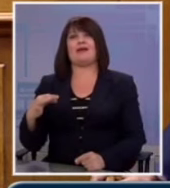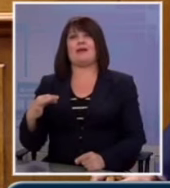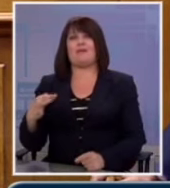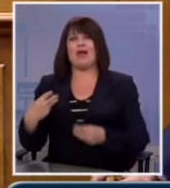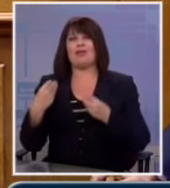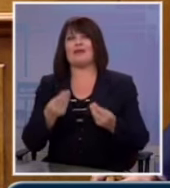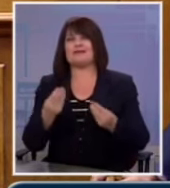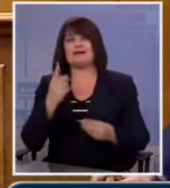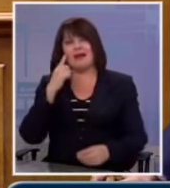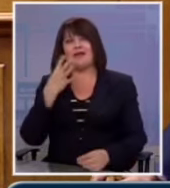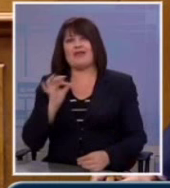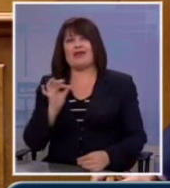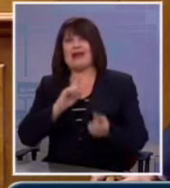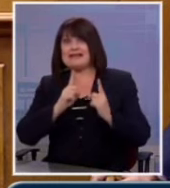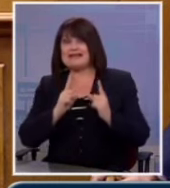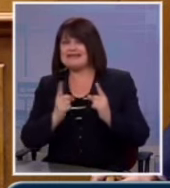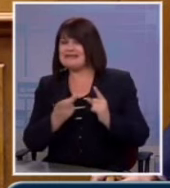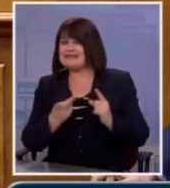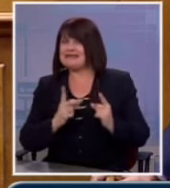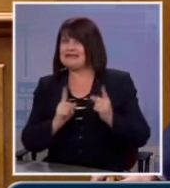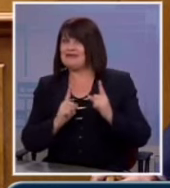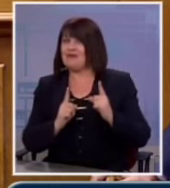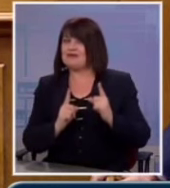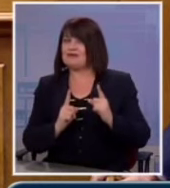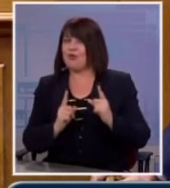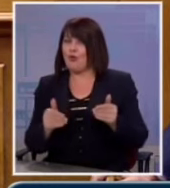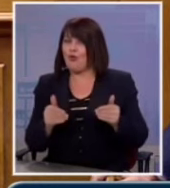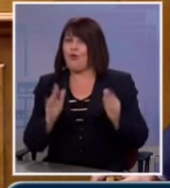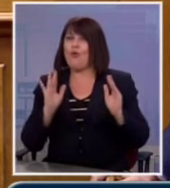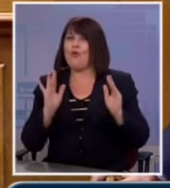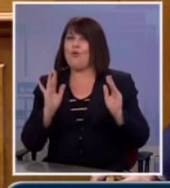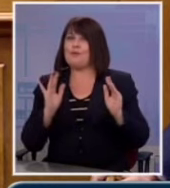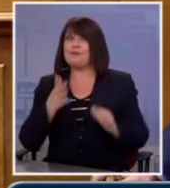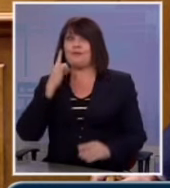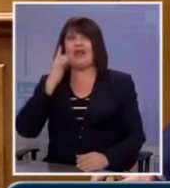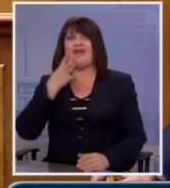ως ευκαιρία όχι για συμβιβασμό, αλλά ως ευκαιρία για